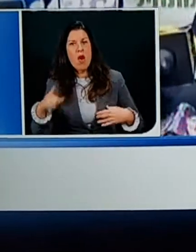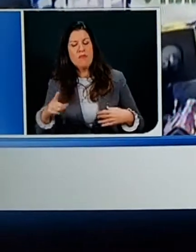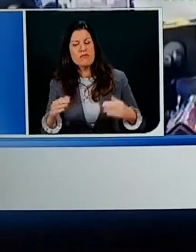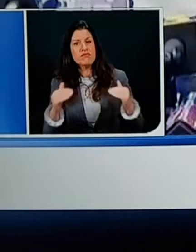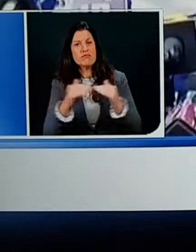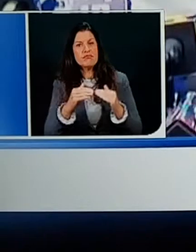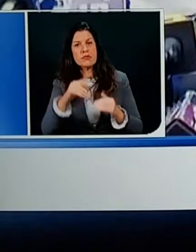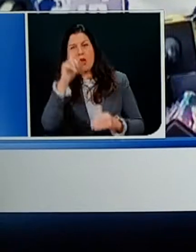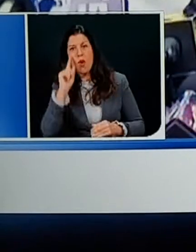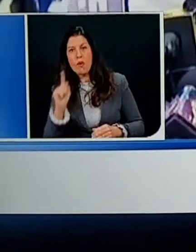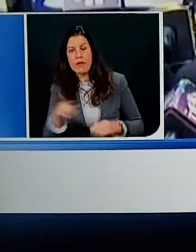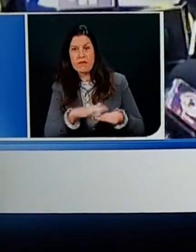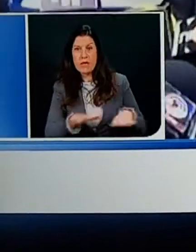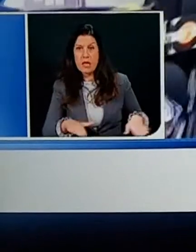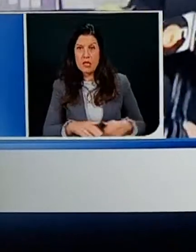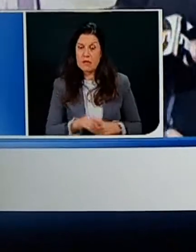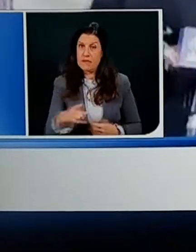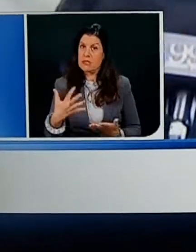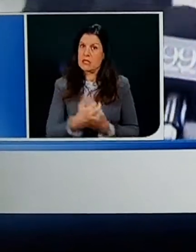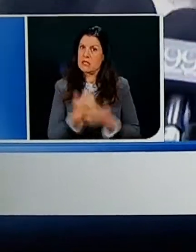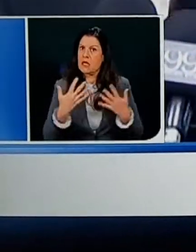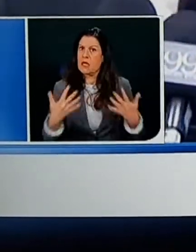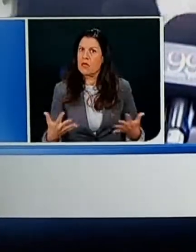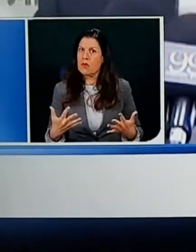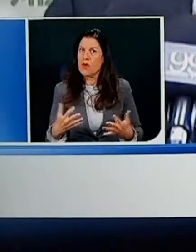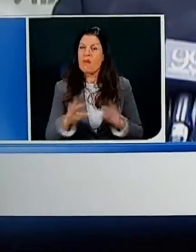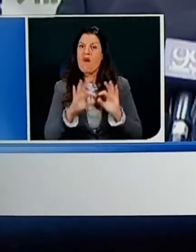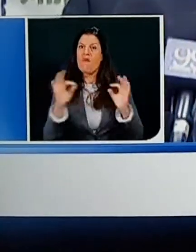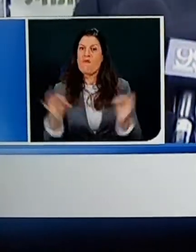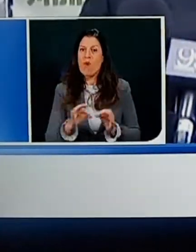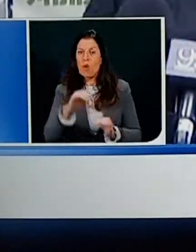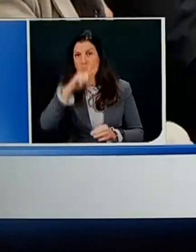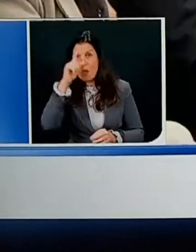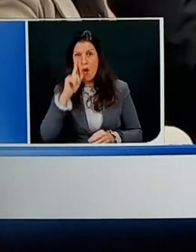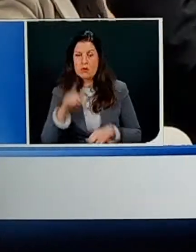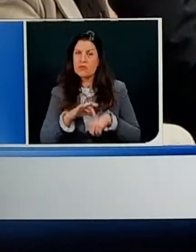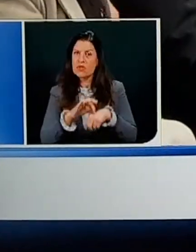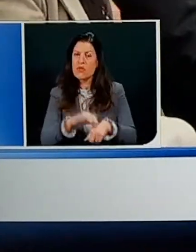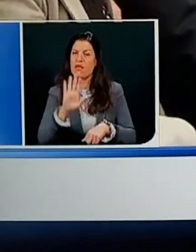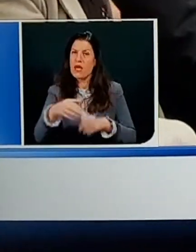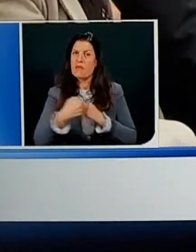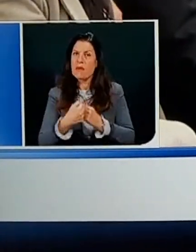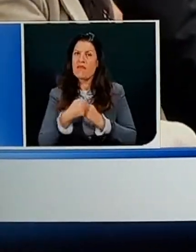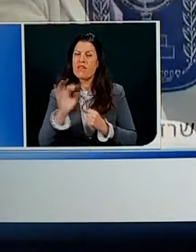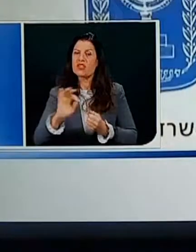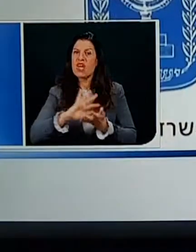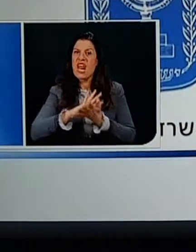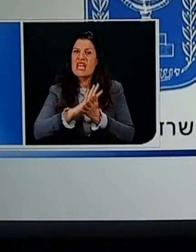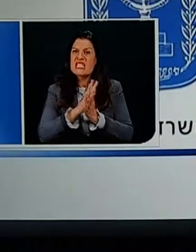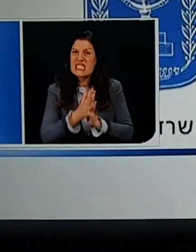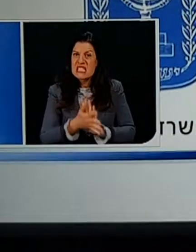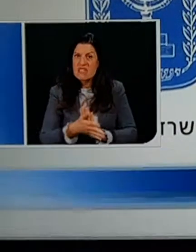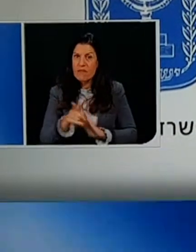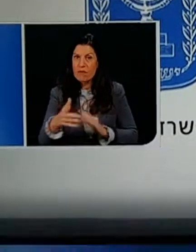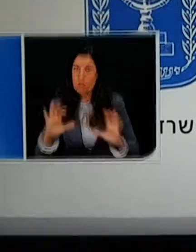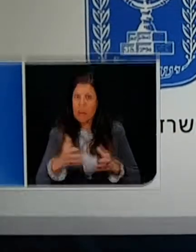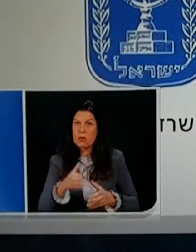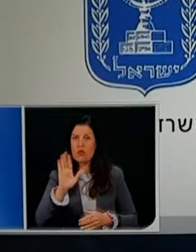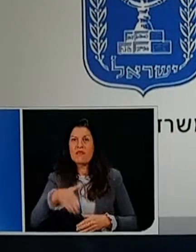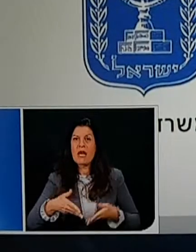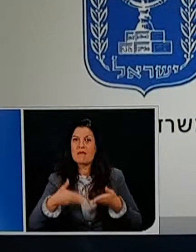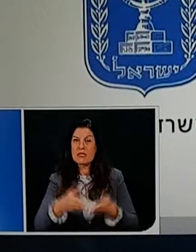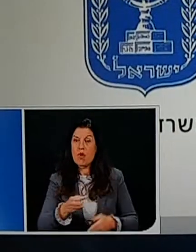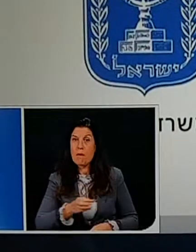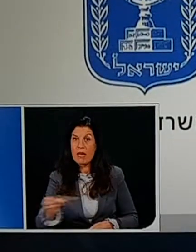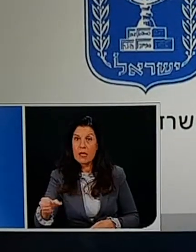הורים היישוביים, שמוביל את המהלך הזה כמו הצפיפות בכיתות וכמו הסייעת הנוספת בגנים, הצליח גם הפעם לייצר שינוי